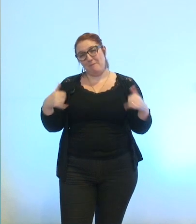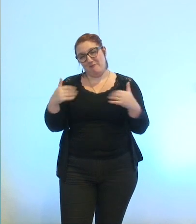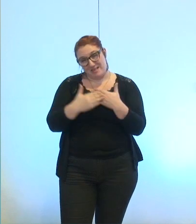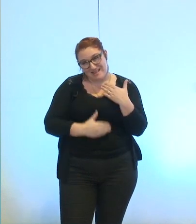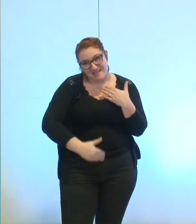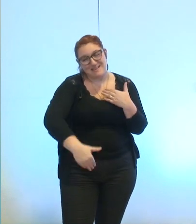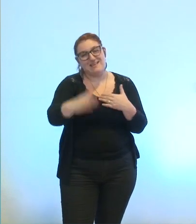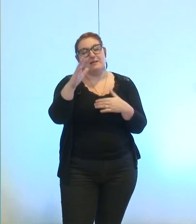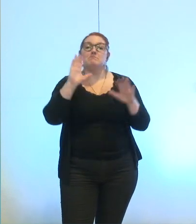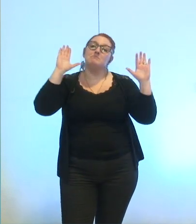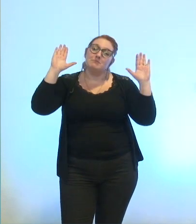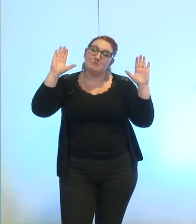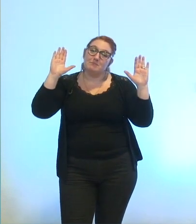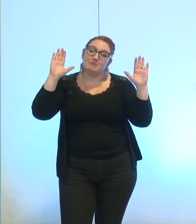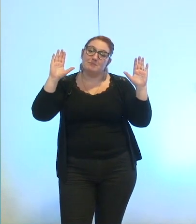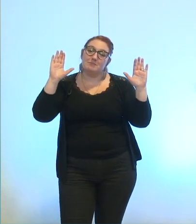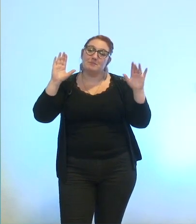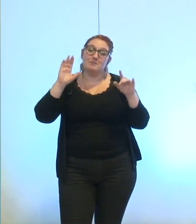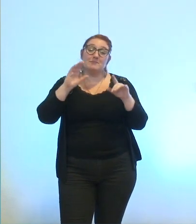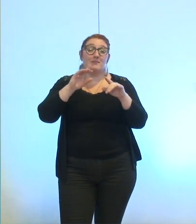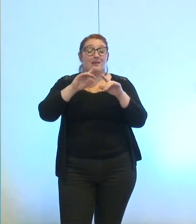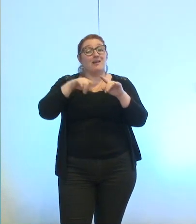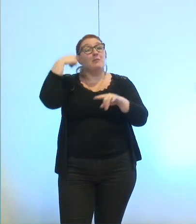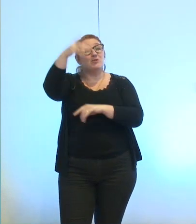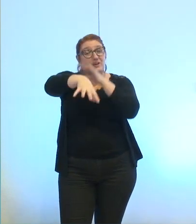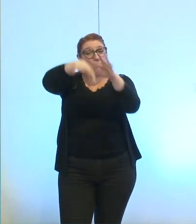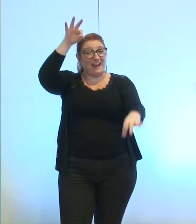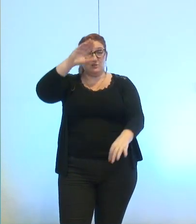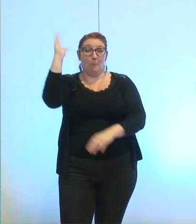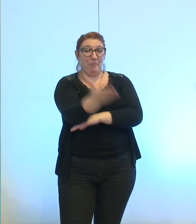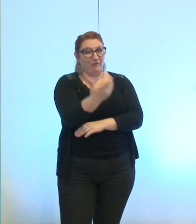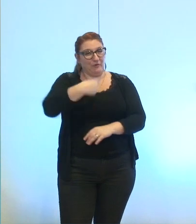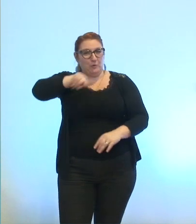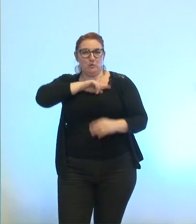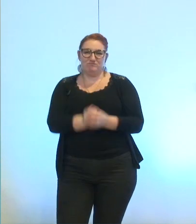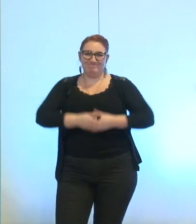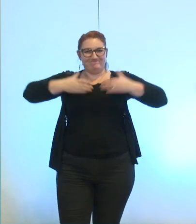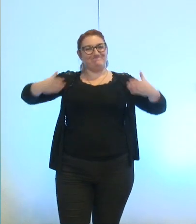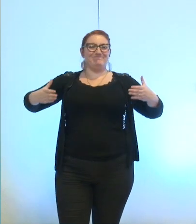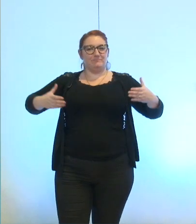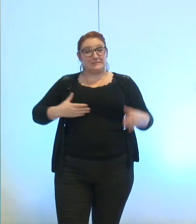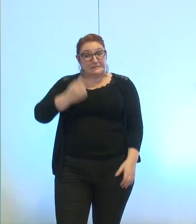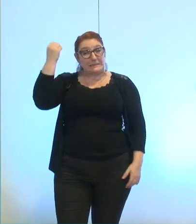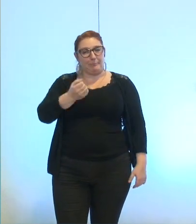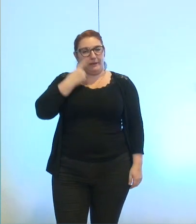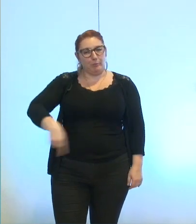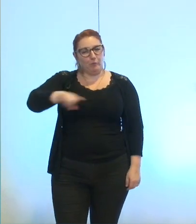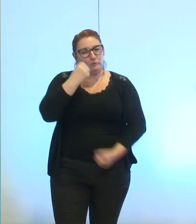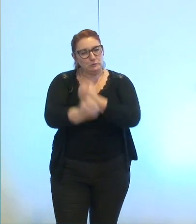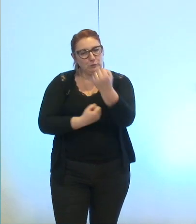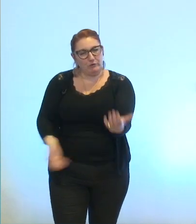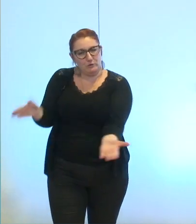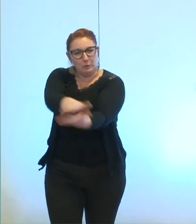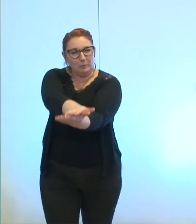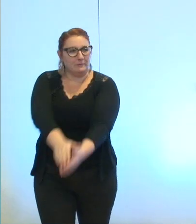et demi et encore quand vous serez de l'autre barrière l'autre côté de la barrière et nous on sera là ça sera encore pire pour vous